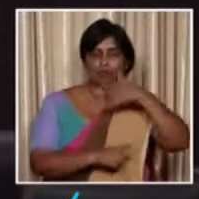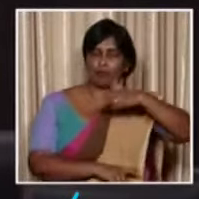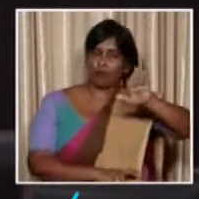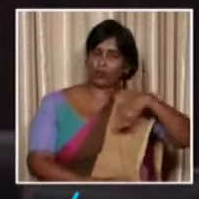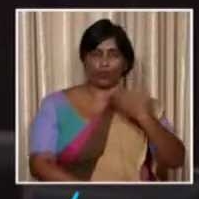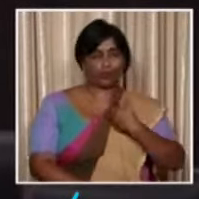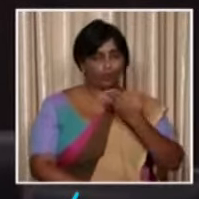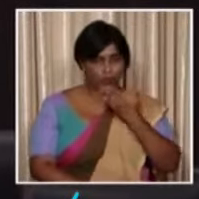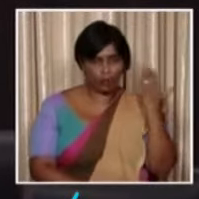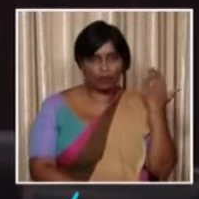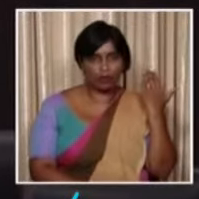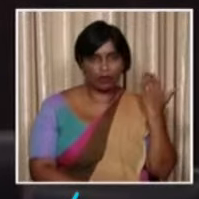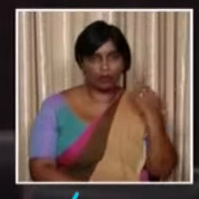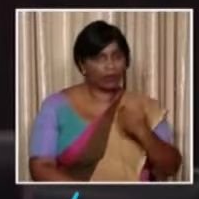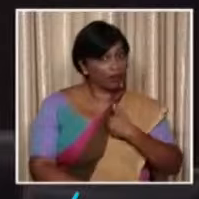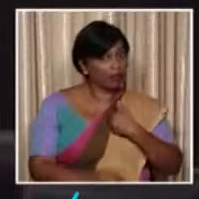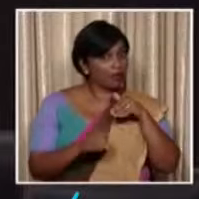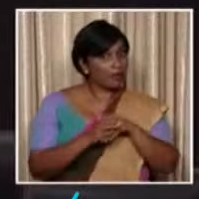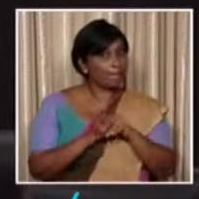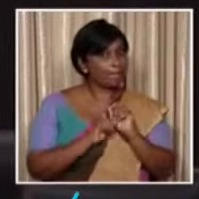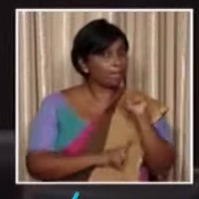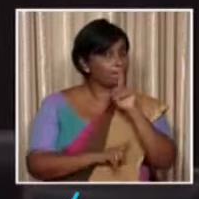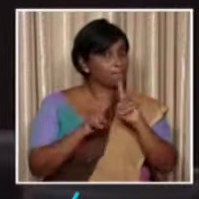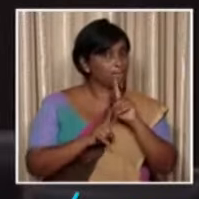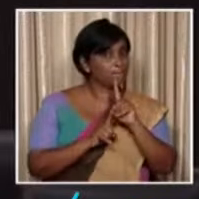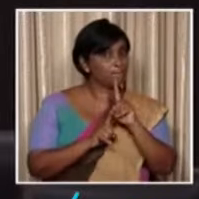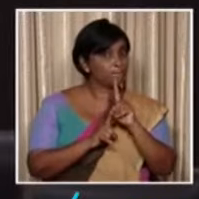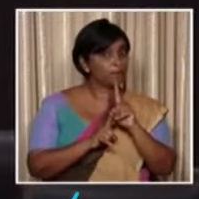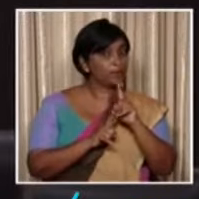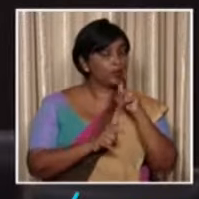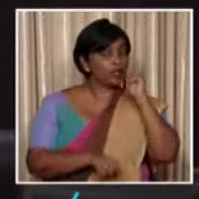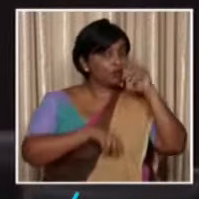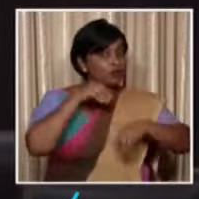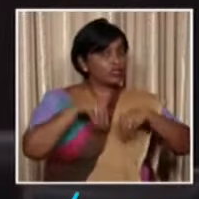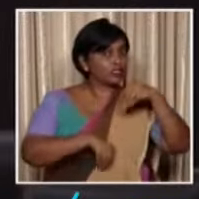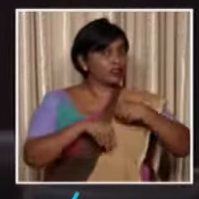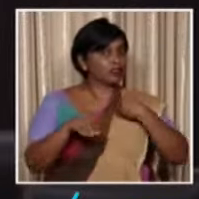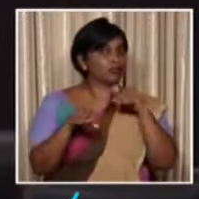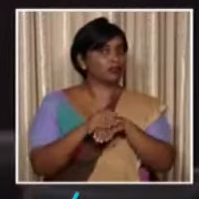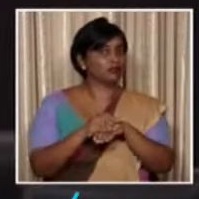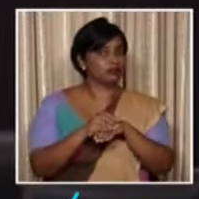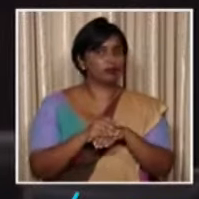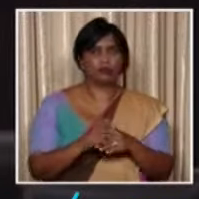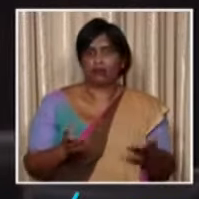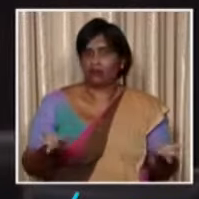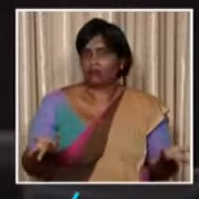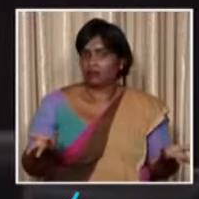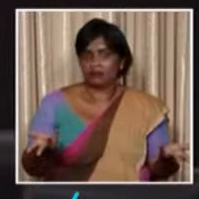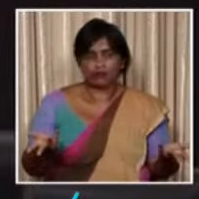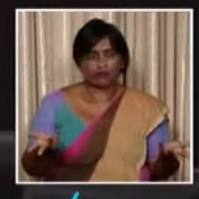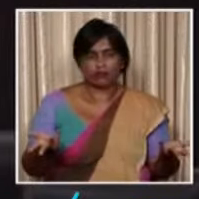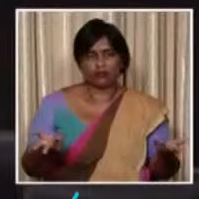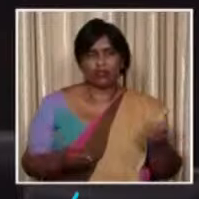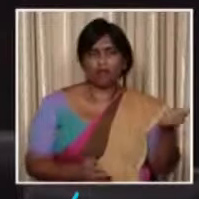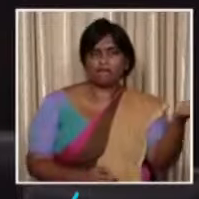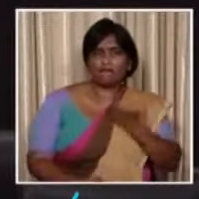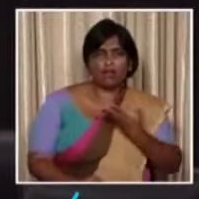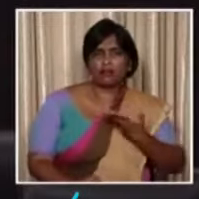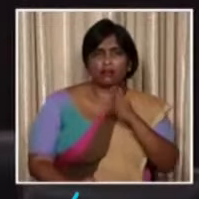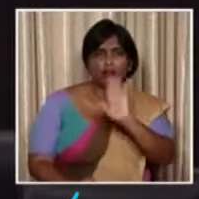කරන්න. හරි. මම ඉන්නේ පාර්ලිමේන්තු ජන මහජනයාගේ ඡන්දෙන් ඇවිල්ලා. ඉතින් එහෙම පලිගන්න